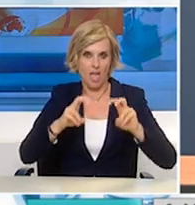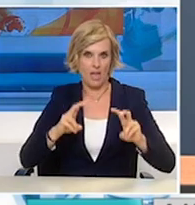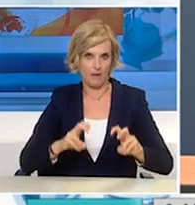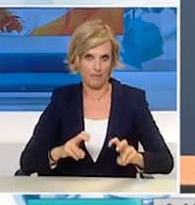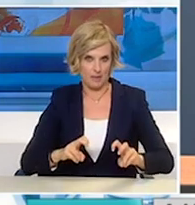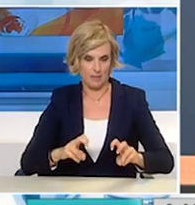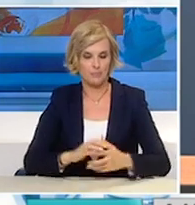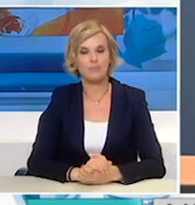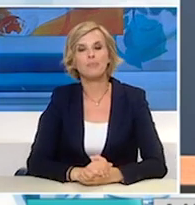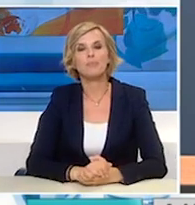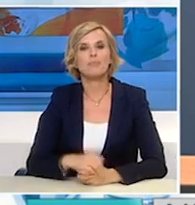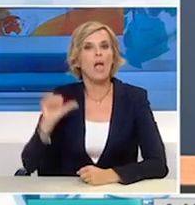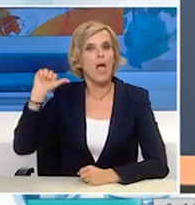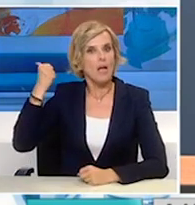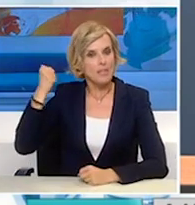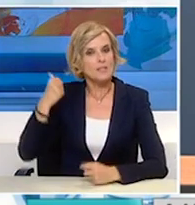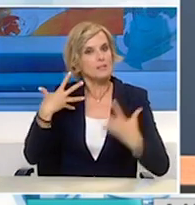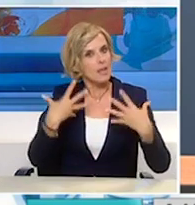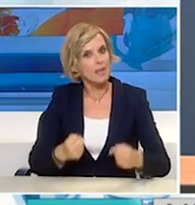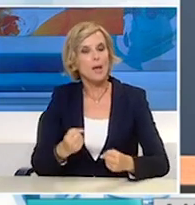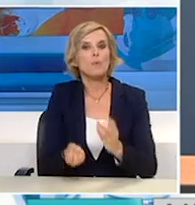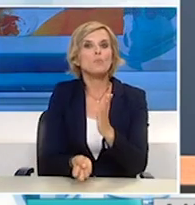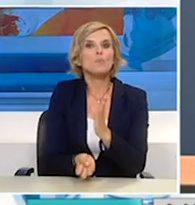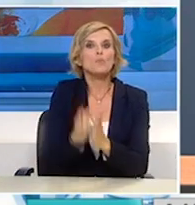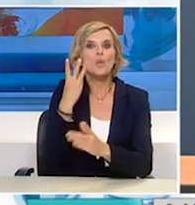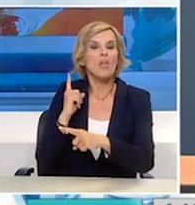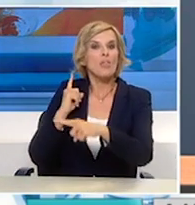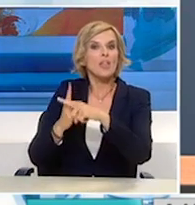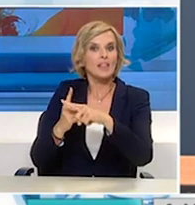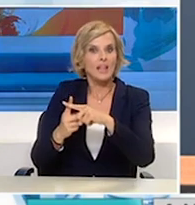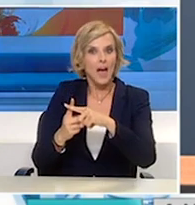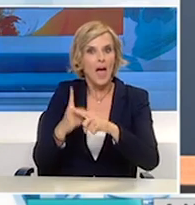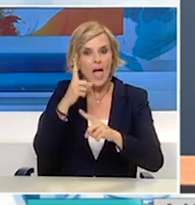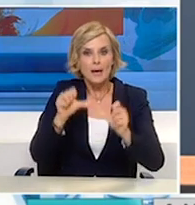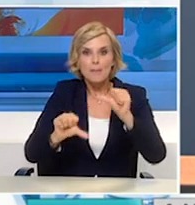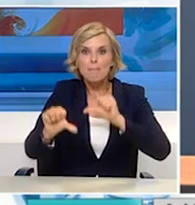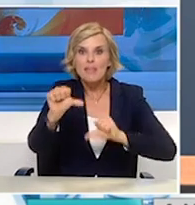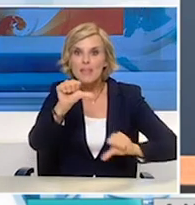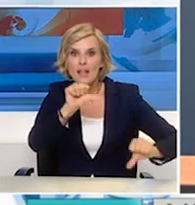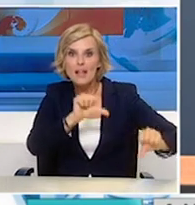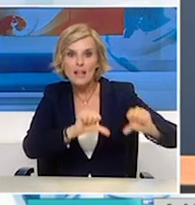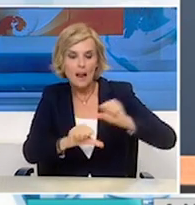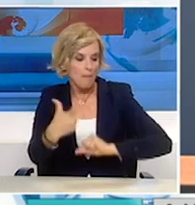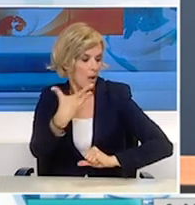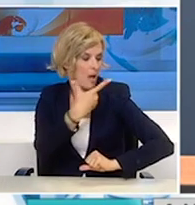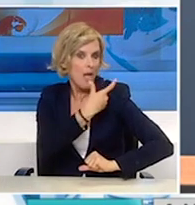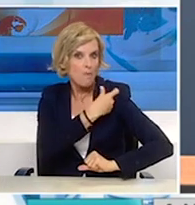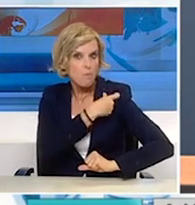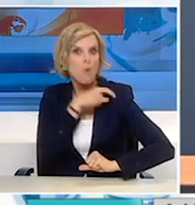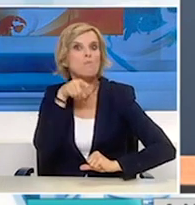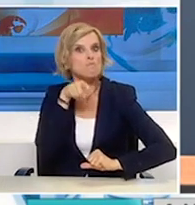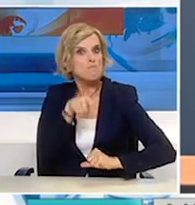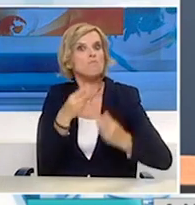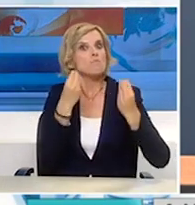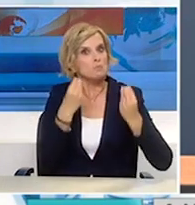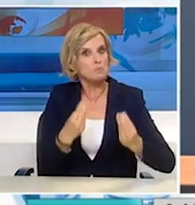αποτελέσματα από ένα από τα νέα δοκιμαζόμενα πειραματικά εμβόλια, το οποίο έδειξε θετικά πρόληψη της νόσου σε μελέτη